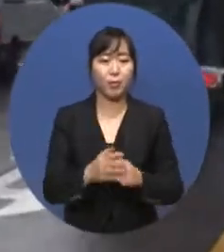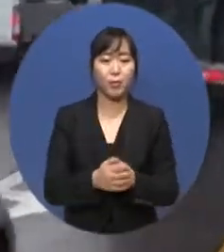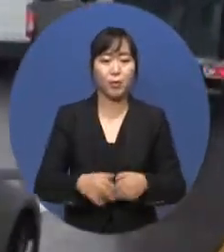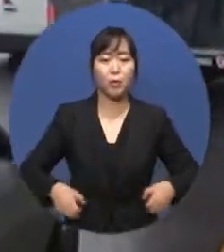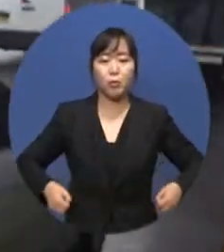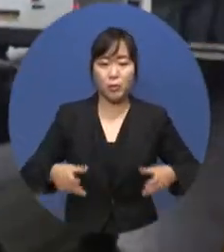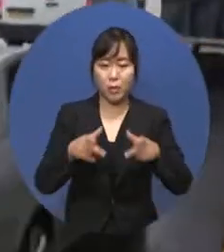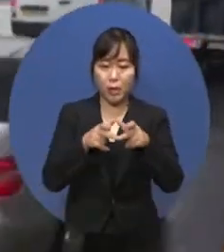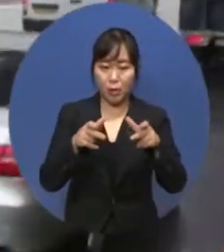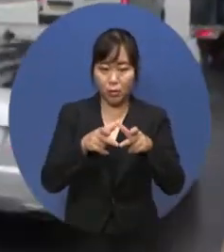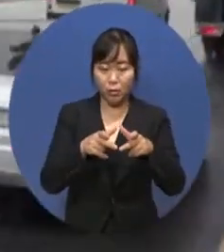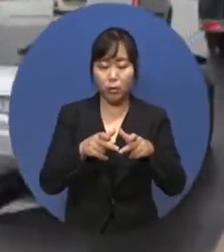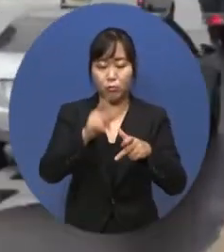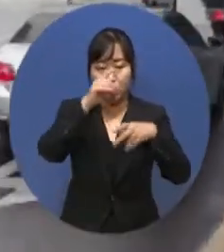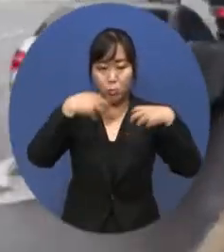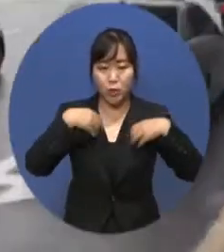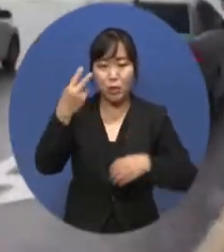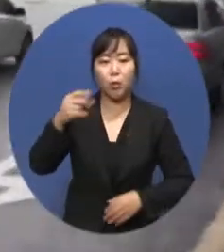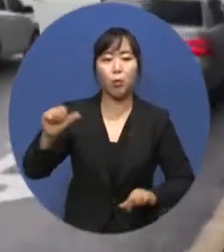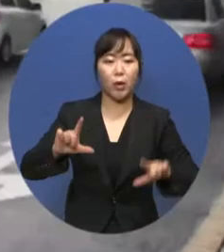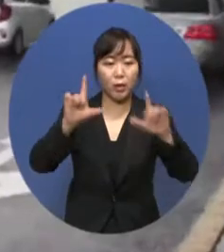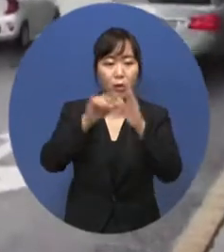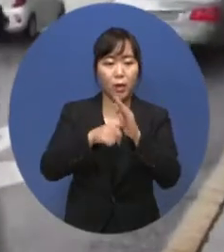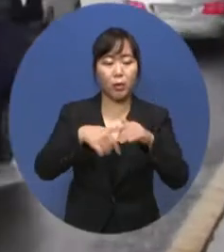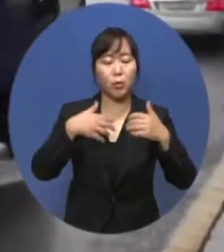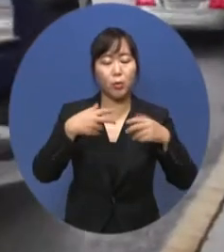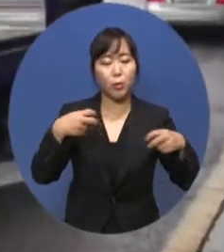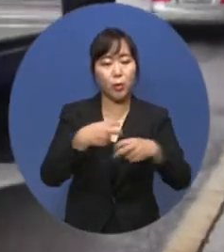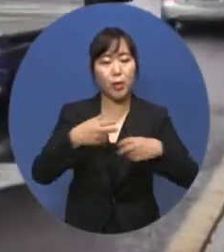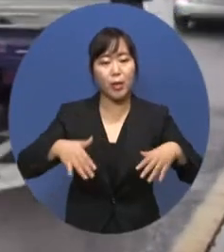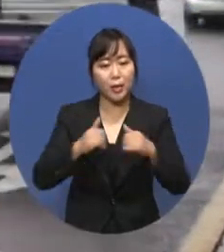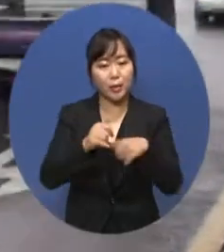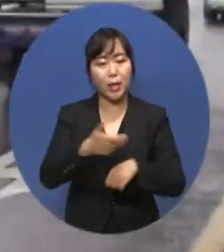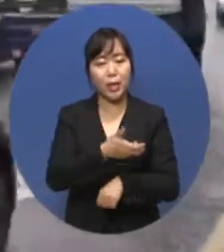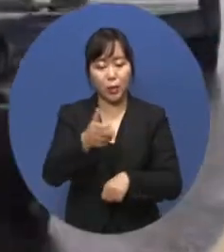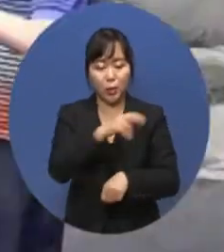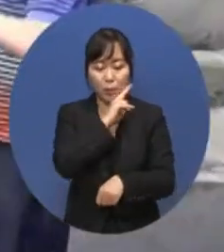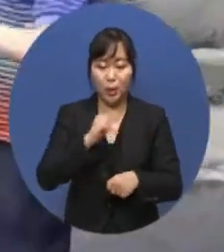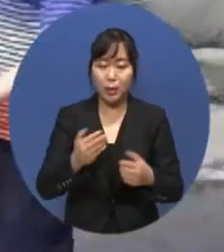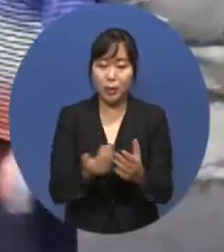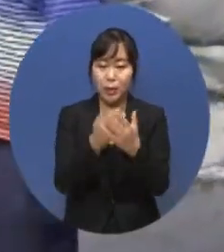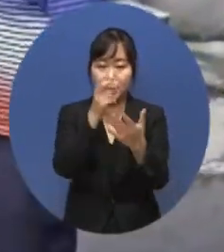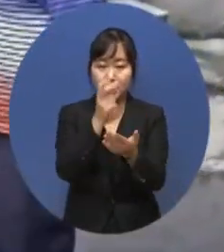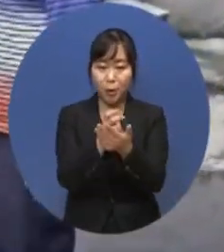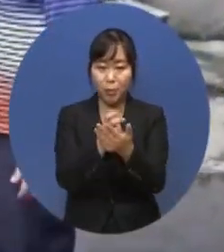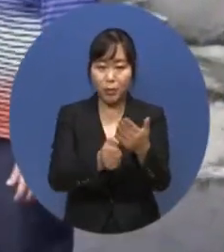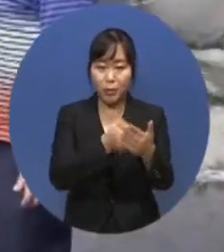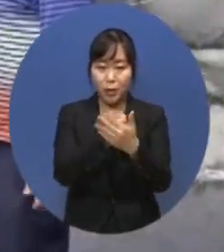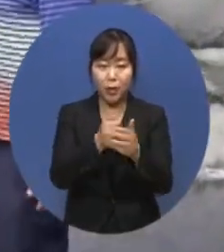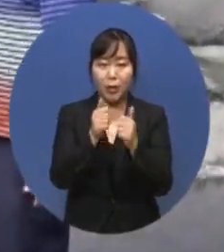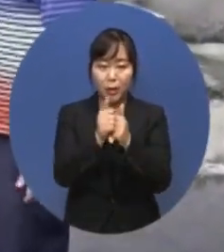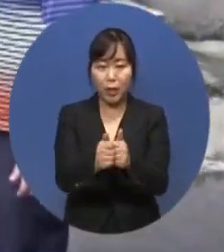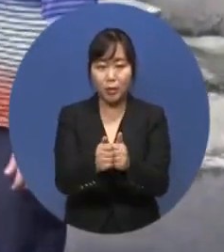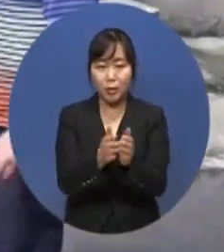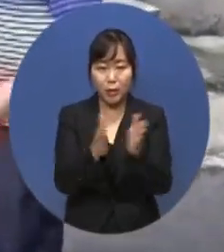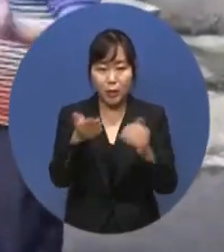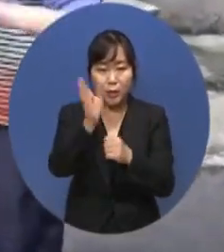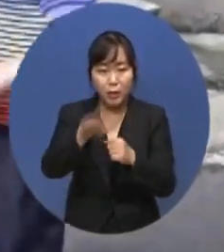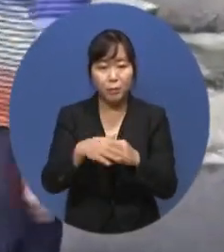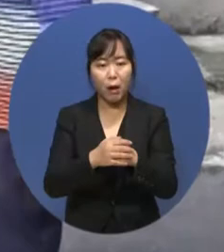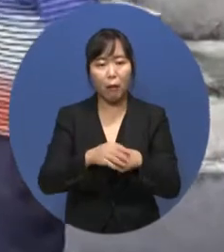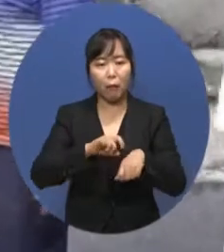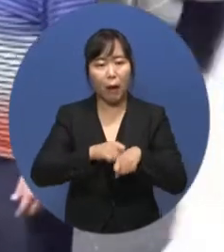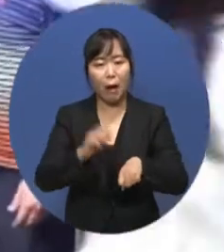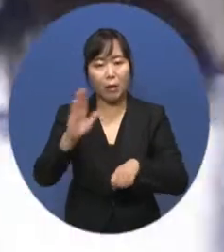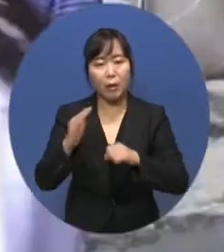장애인들은 국토부는 2005년 교통약자 이동편의증진법 제정에 따라 도입되었으나 강제조항이